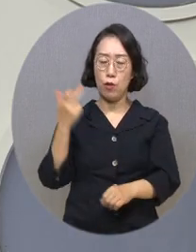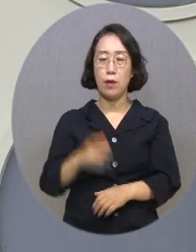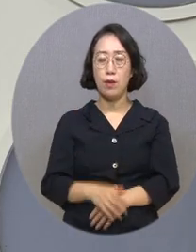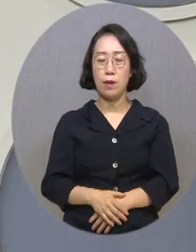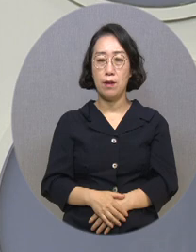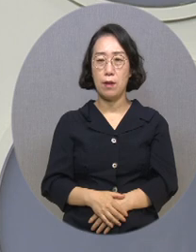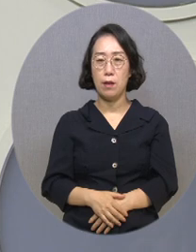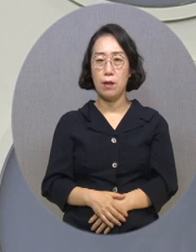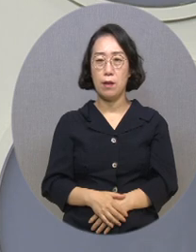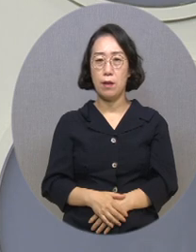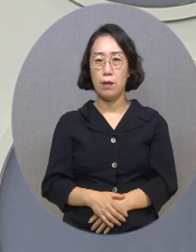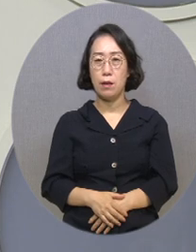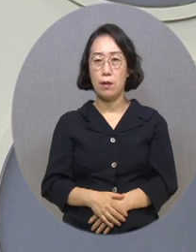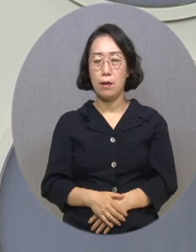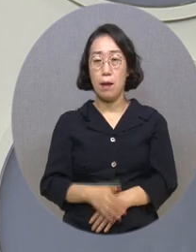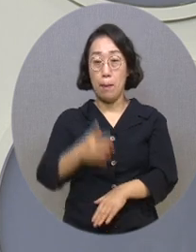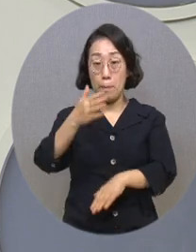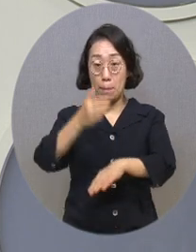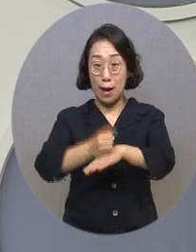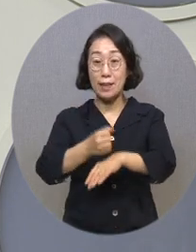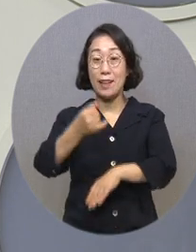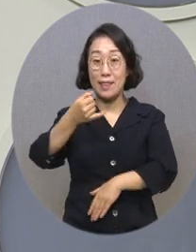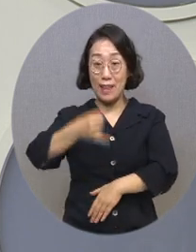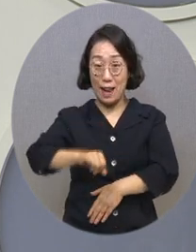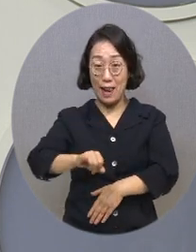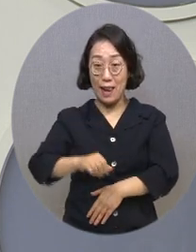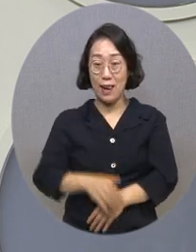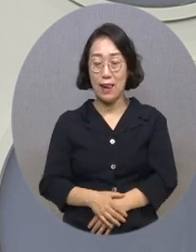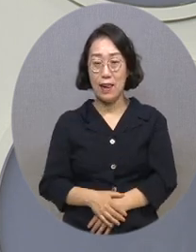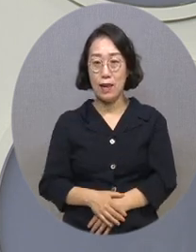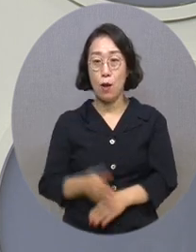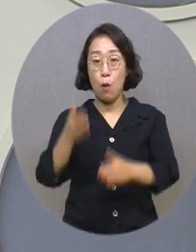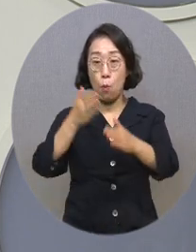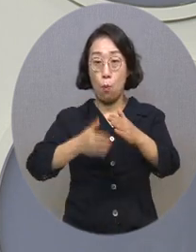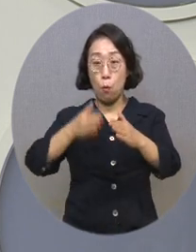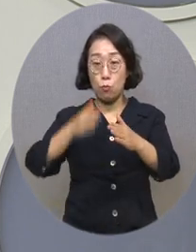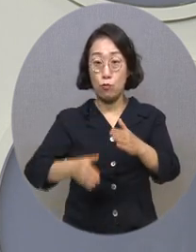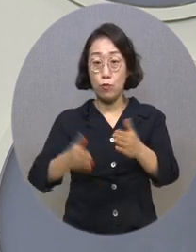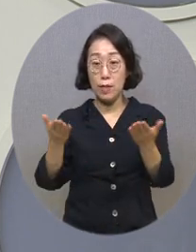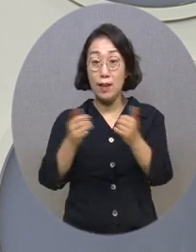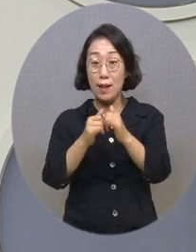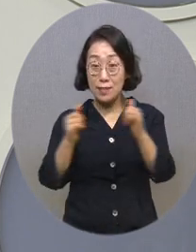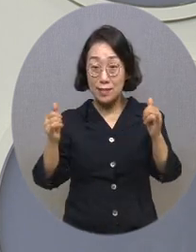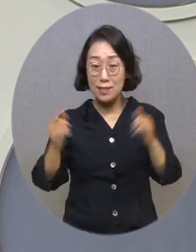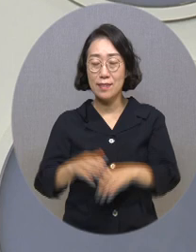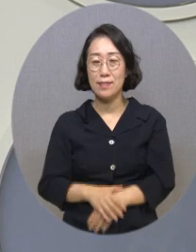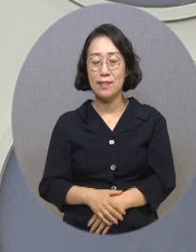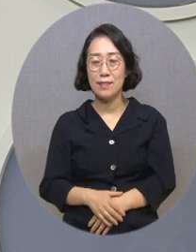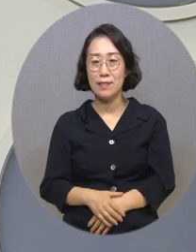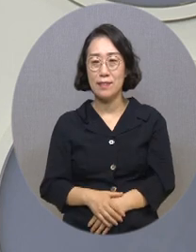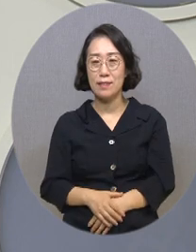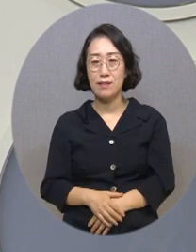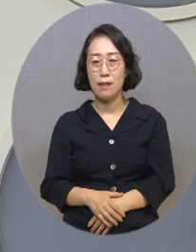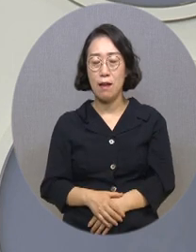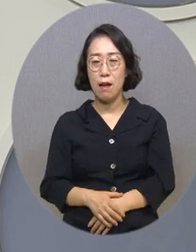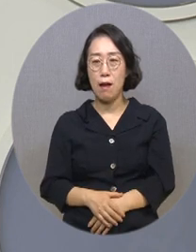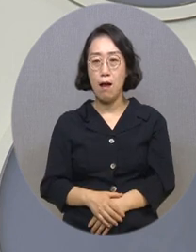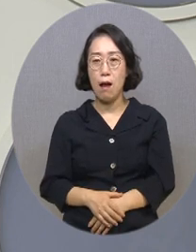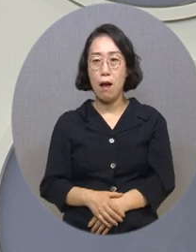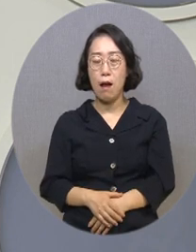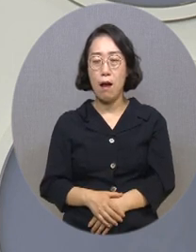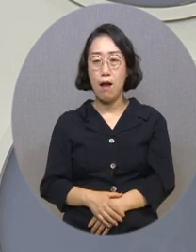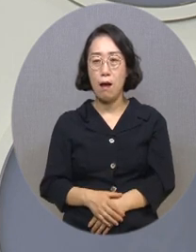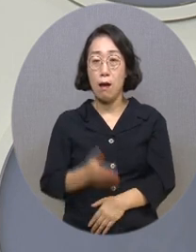기억하는데 집에 막내가 공무원을 지금 보건복지부 다니는 막내가 이제 아버지